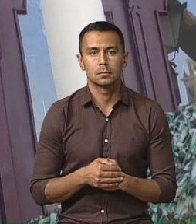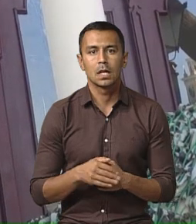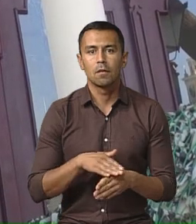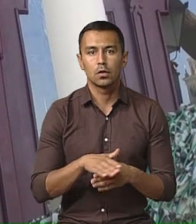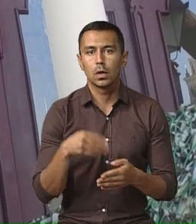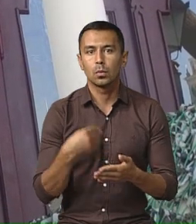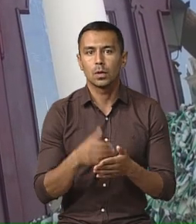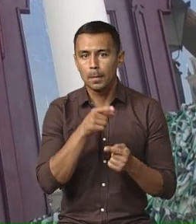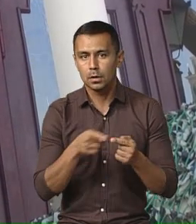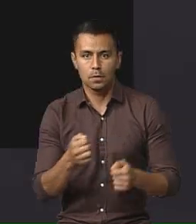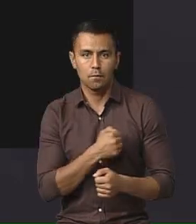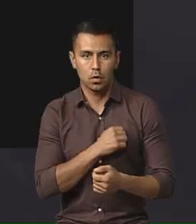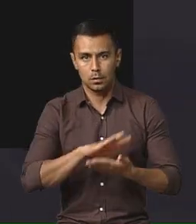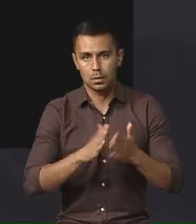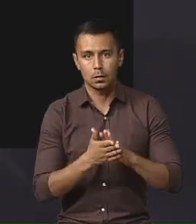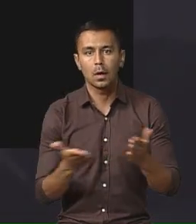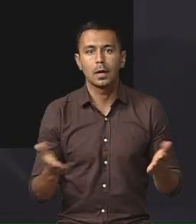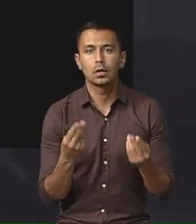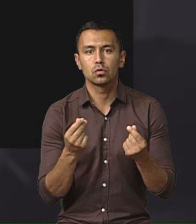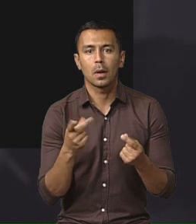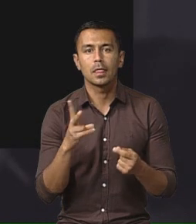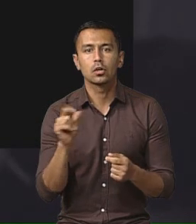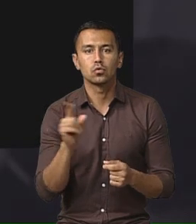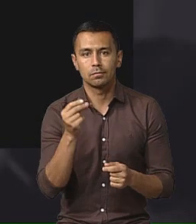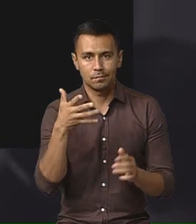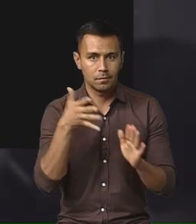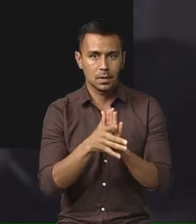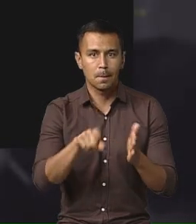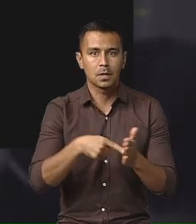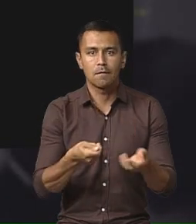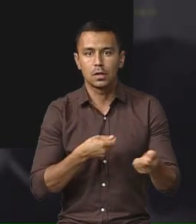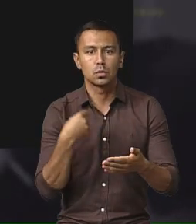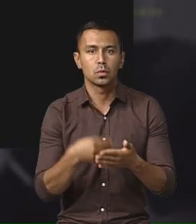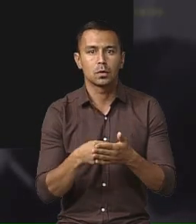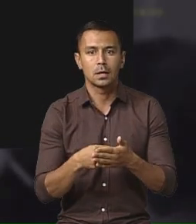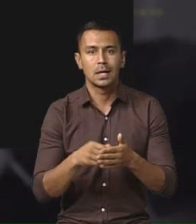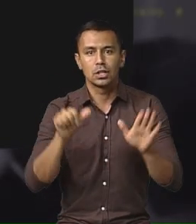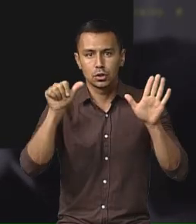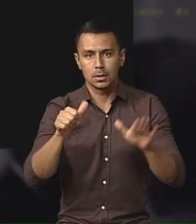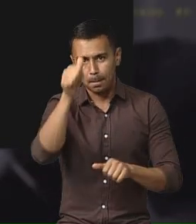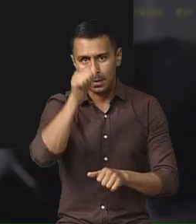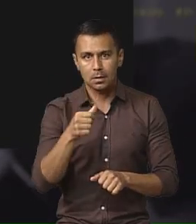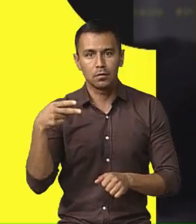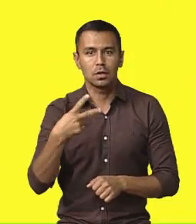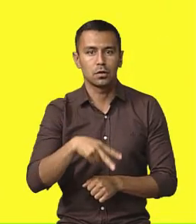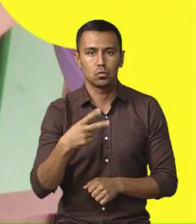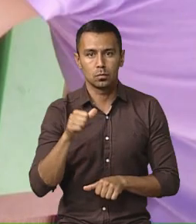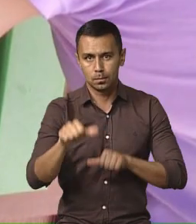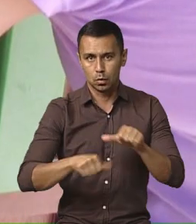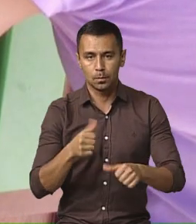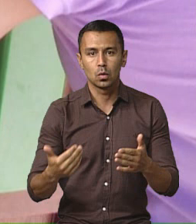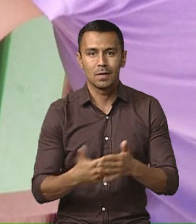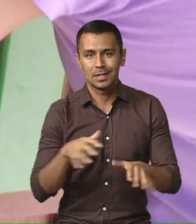Виконання бюджету під час воєнного стану. Які суми і на що витратила міська влада з бюджету за перше півріччя 2022 року.